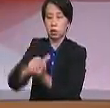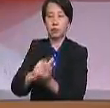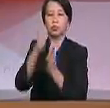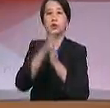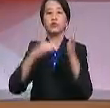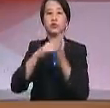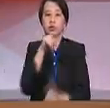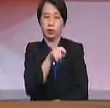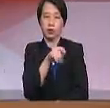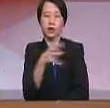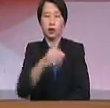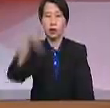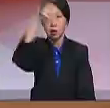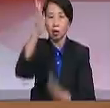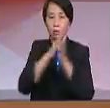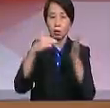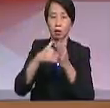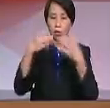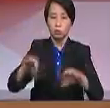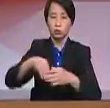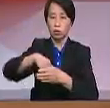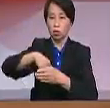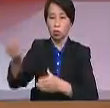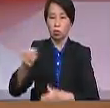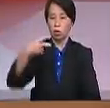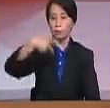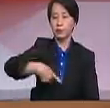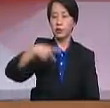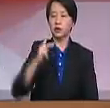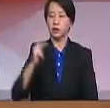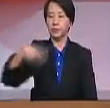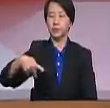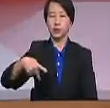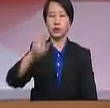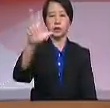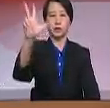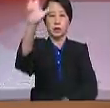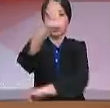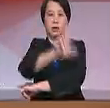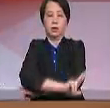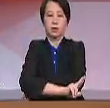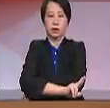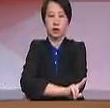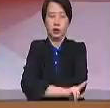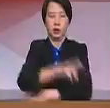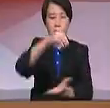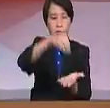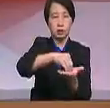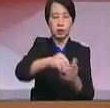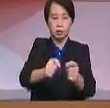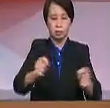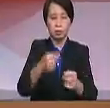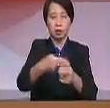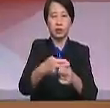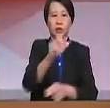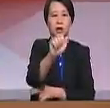sana dan kerajaan mereka telah mengeluarkan perintah berkurung selama 3 hari di Auckland,